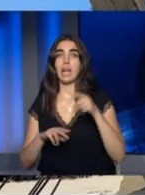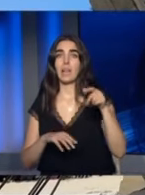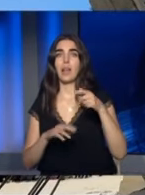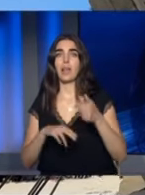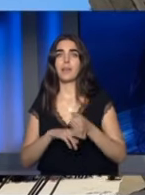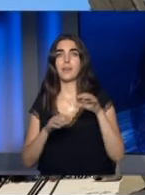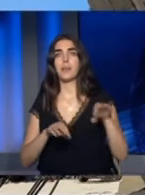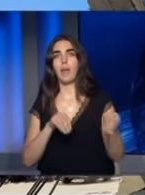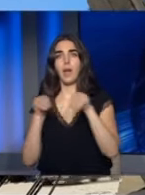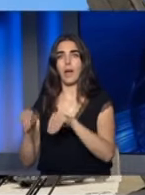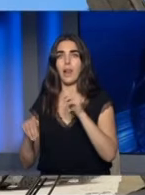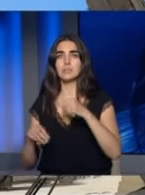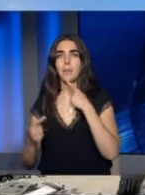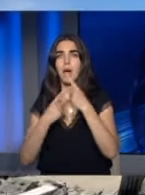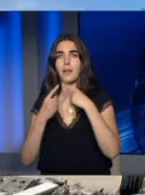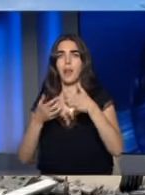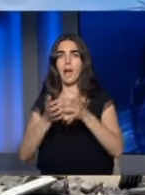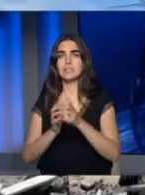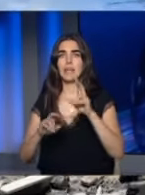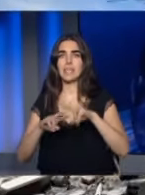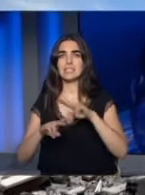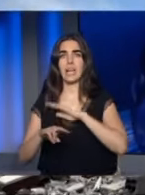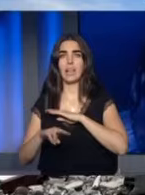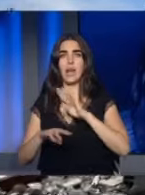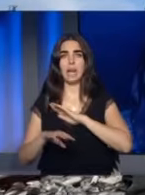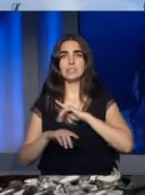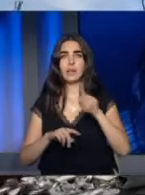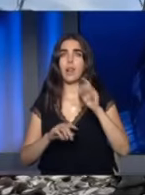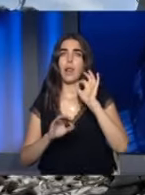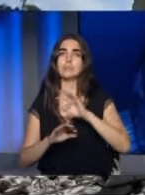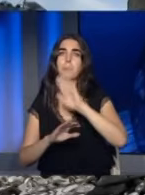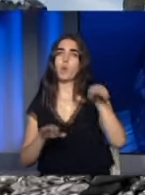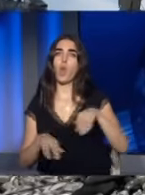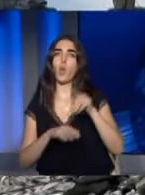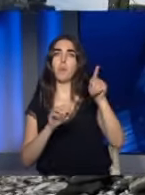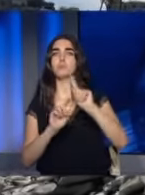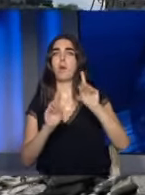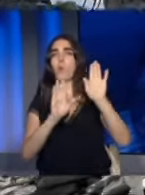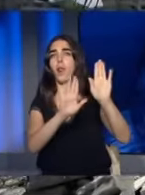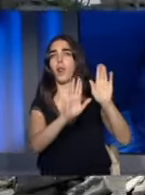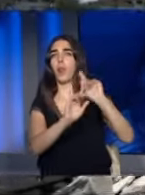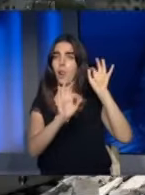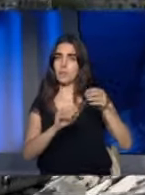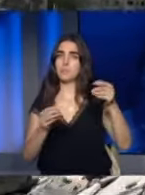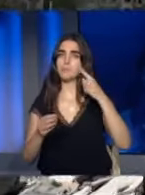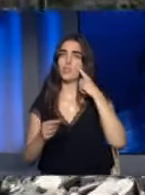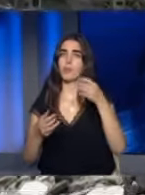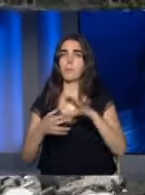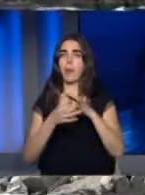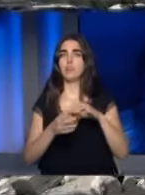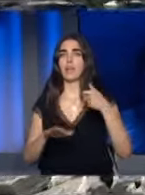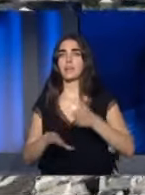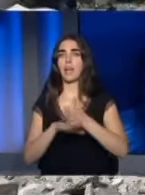12 التابعه للعدو الاسرائيلي نقلت عن عائلات الرهائن الاسرائيليين في غزه قولهم انه لا يجوز